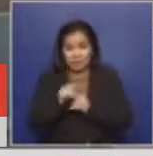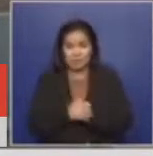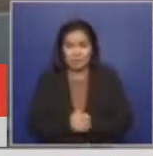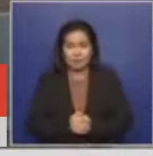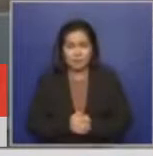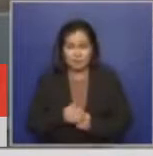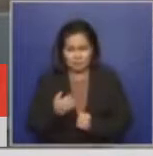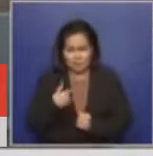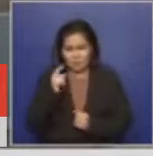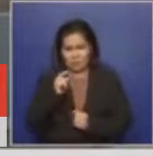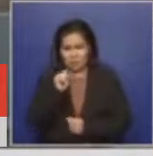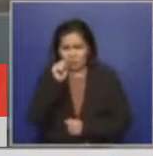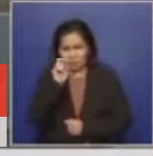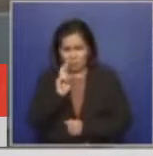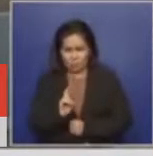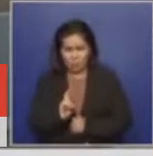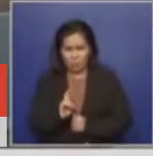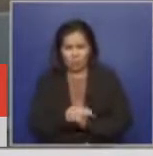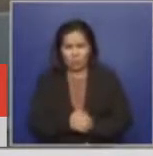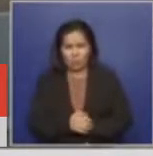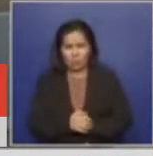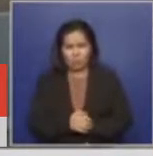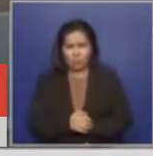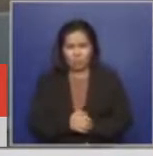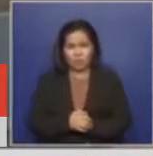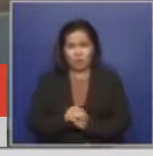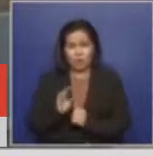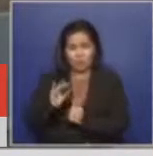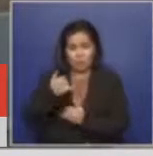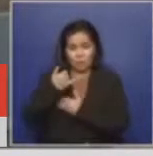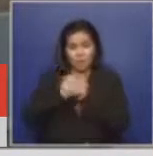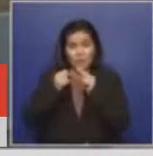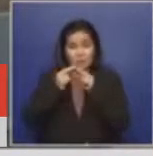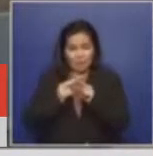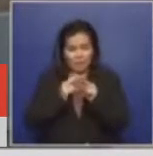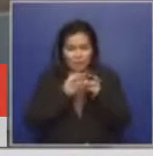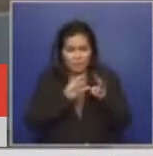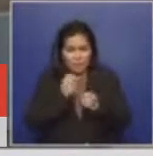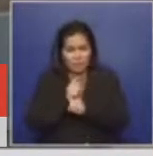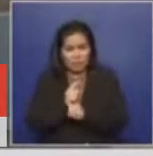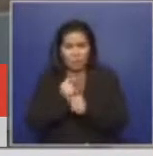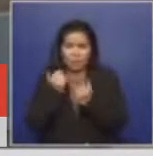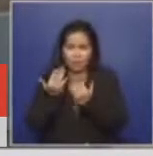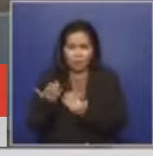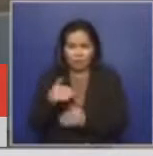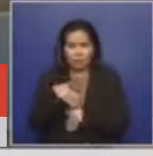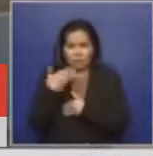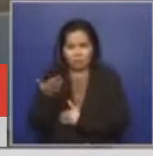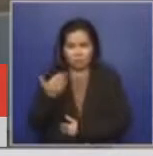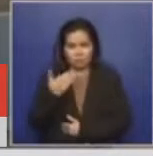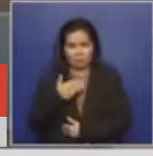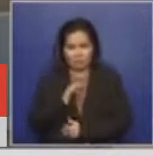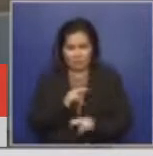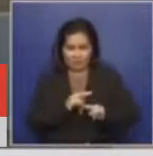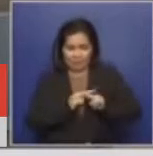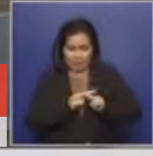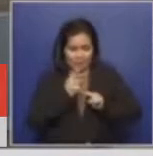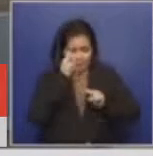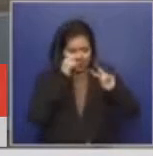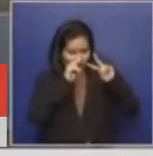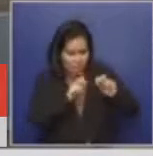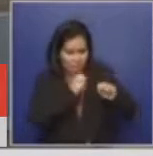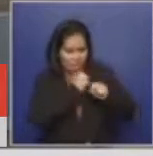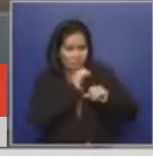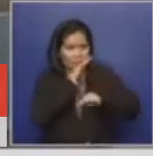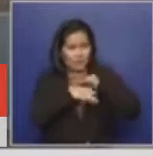องวัคซีนไปใช้ในประเทศของเขาเราต้องวิจัยเราต้องพัฒนาเราต้องผลิตวัคซีนได้